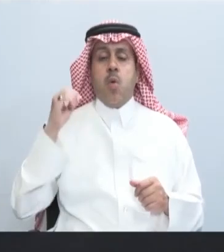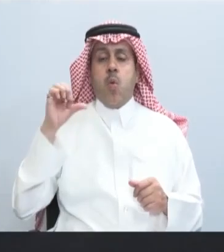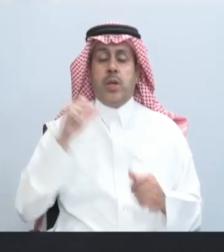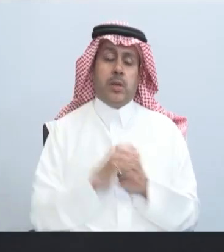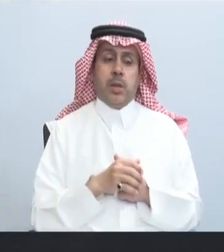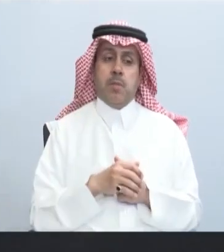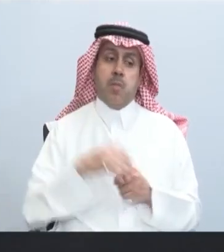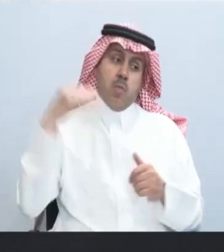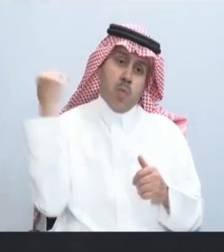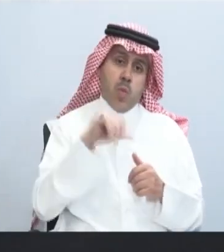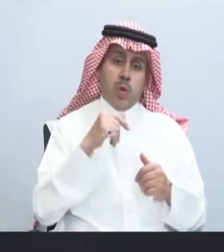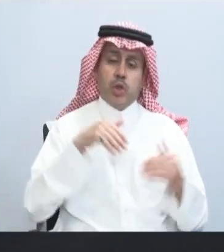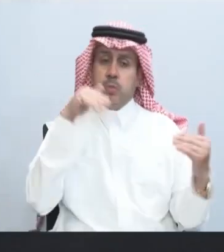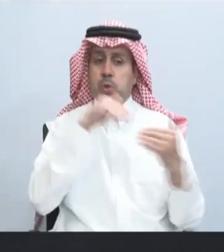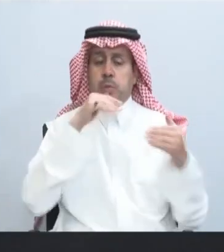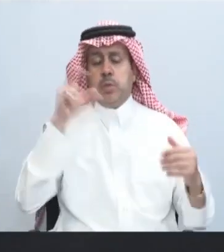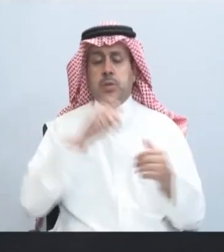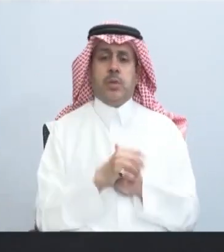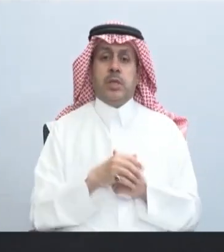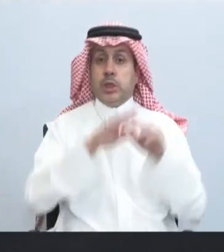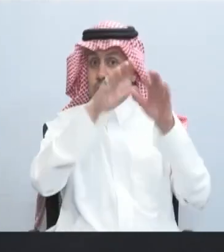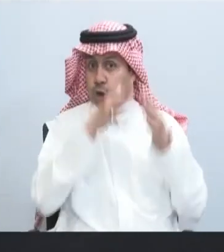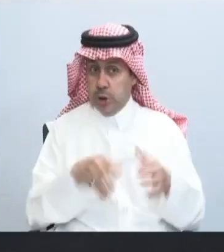للمسلمين من عند جبل